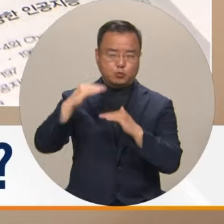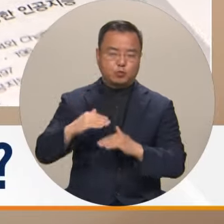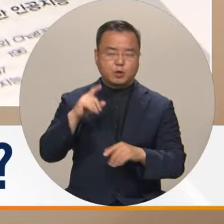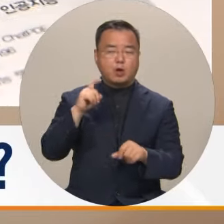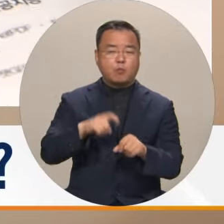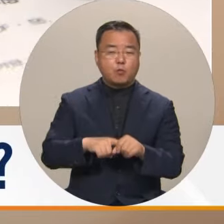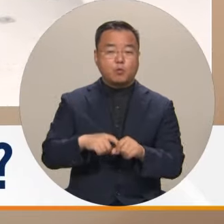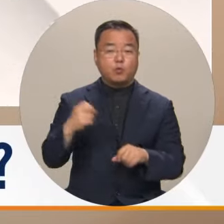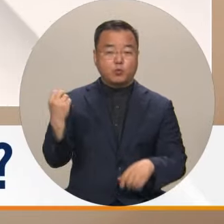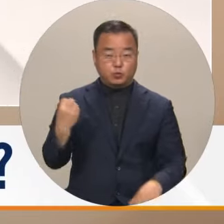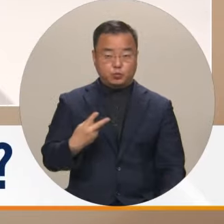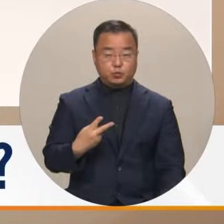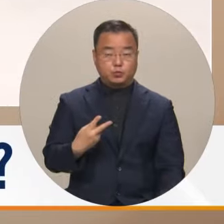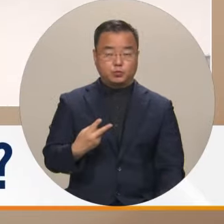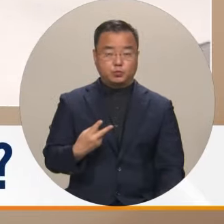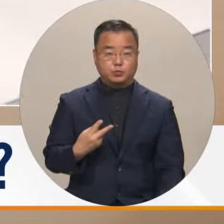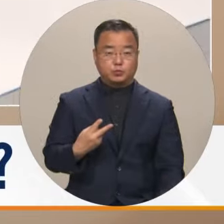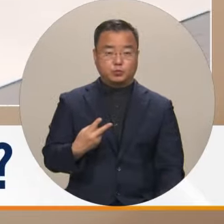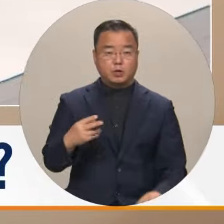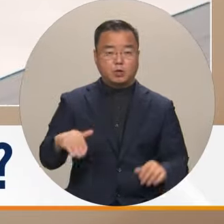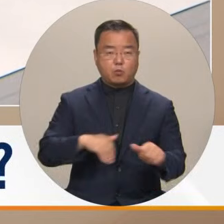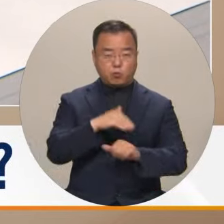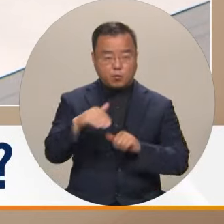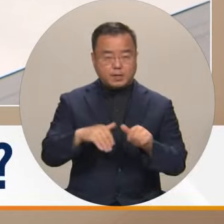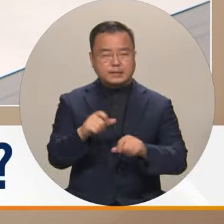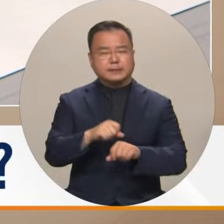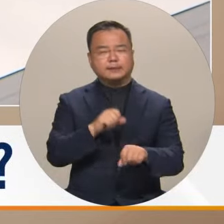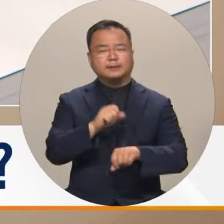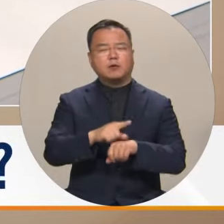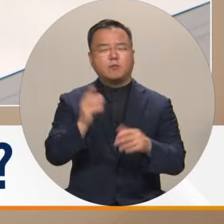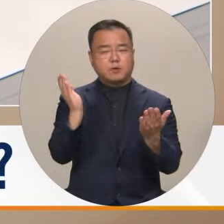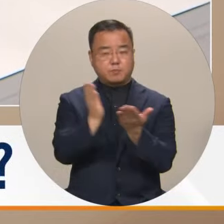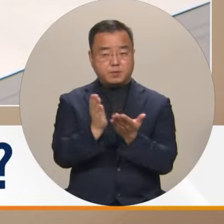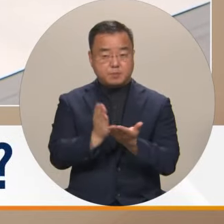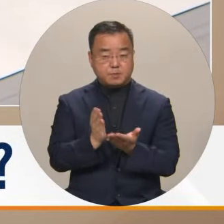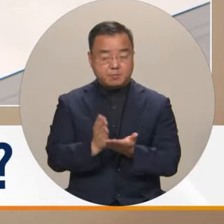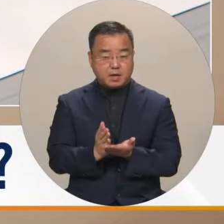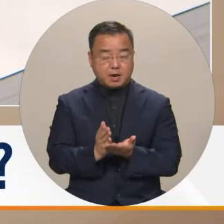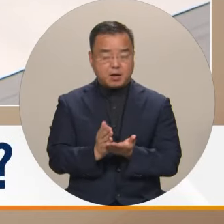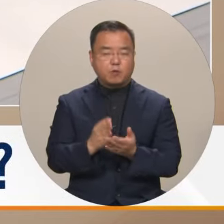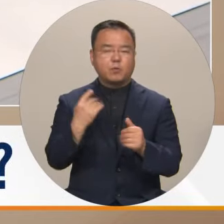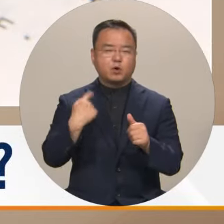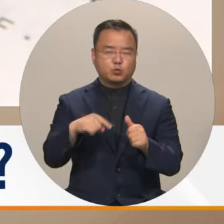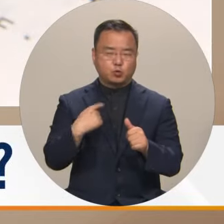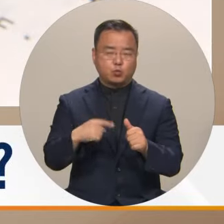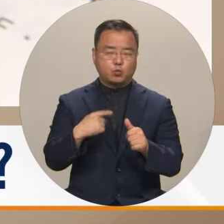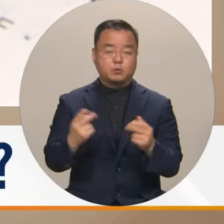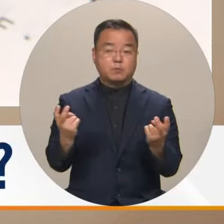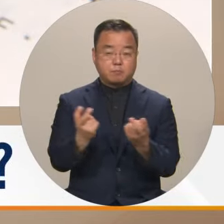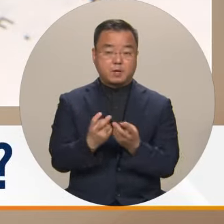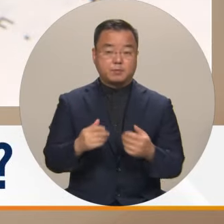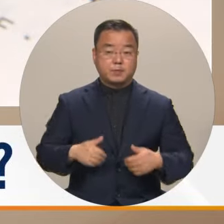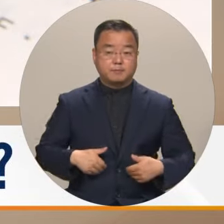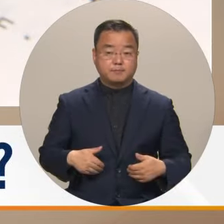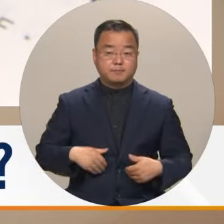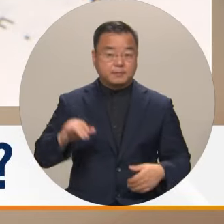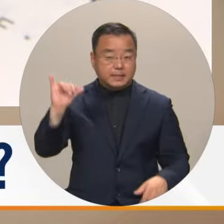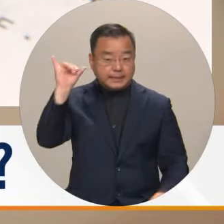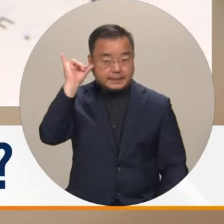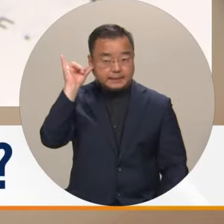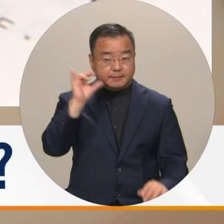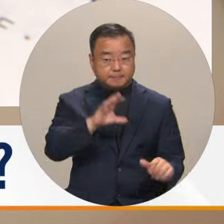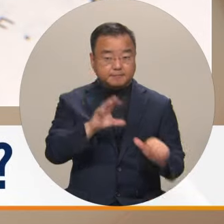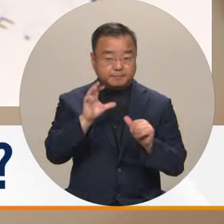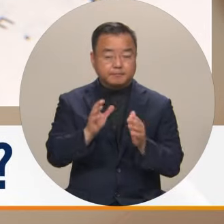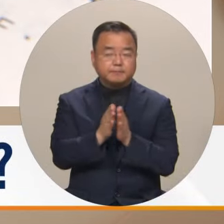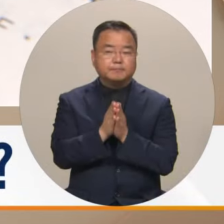목표 그리고 또 환경 특성 이런 것들에 다 적합한 그 교수법이 필요한데 이제 AI 도입되었기